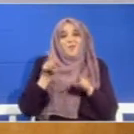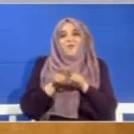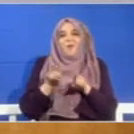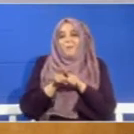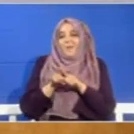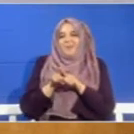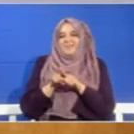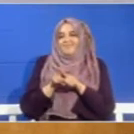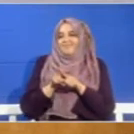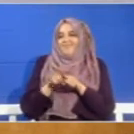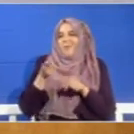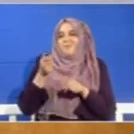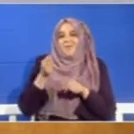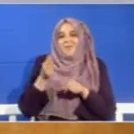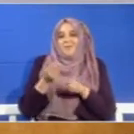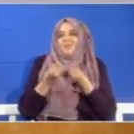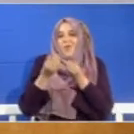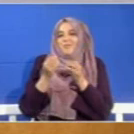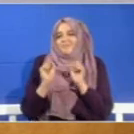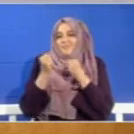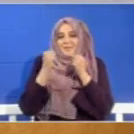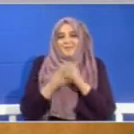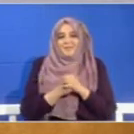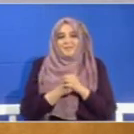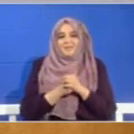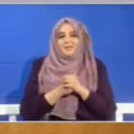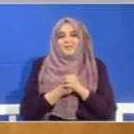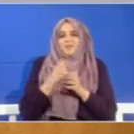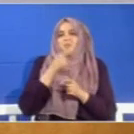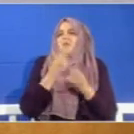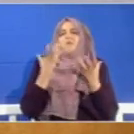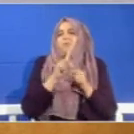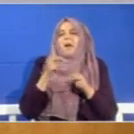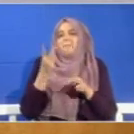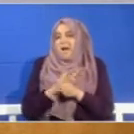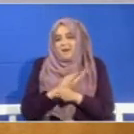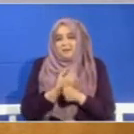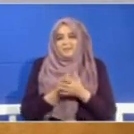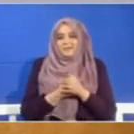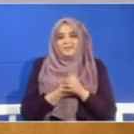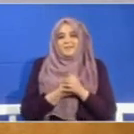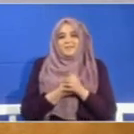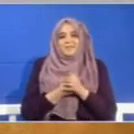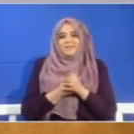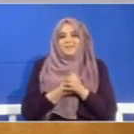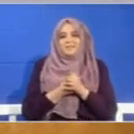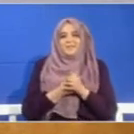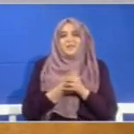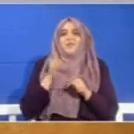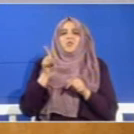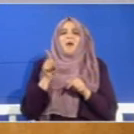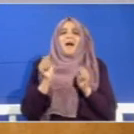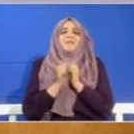بالدرجه نتاعنا باش يزعفك شويه وما هوش معناه قاصد الشر ولا كذا. وانت كذلك معناها من